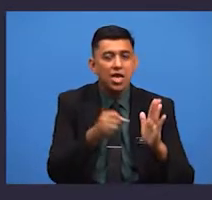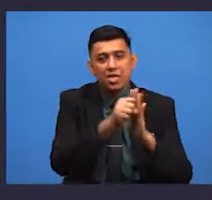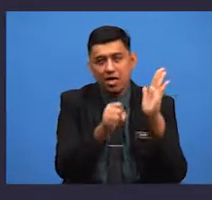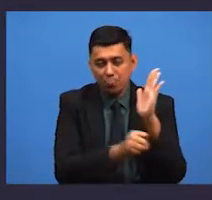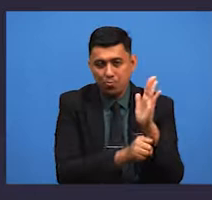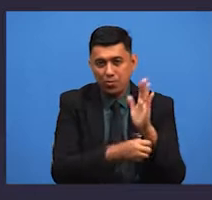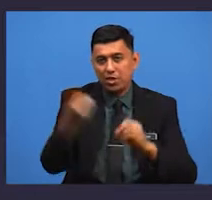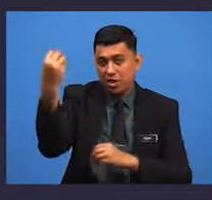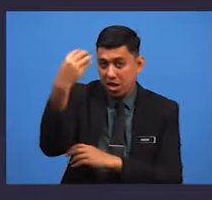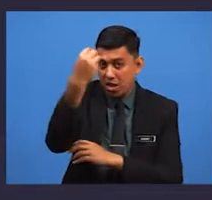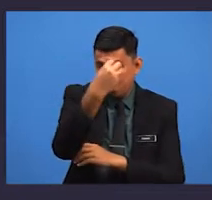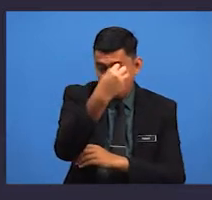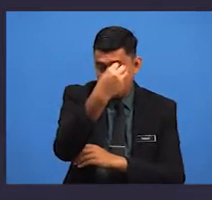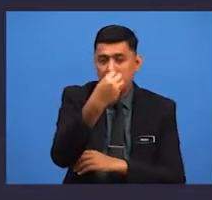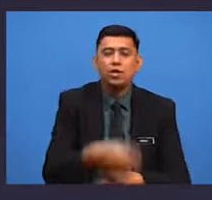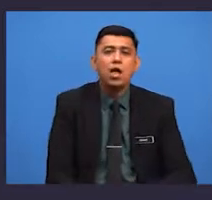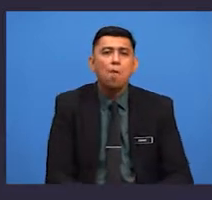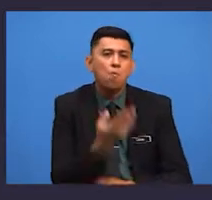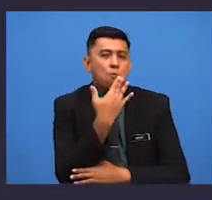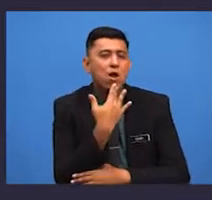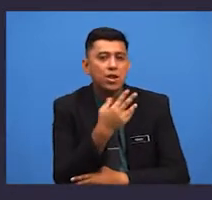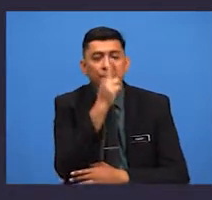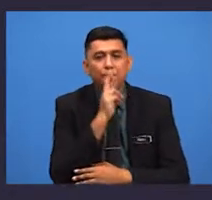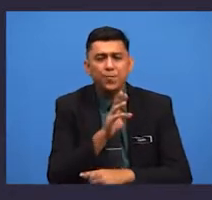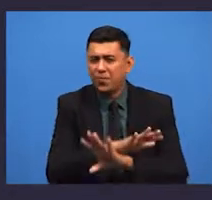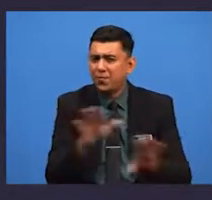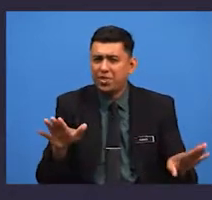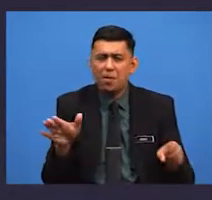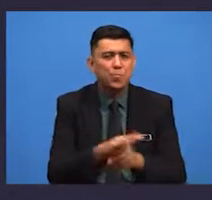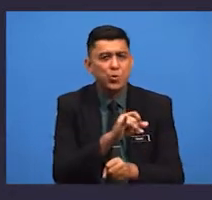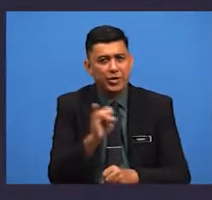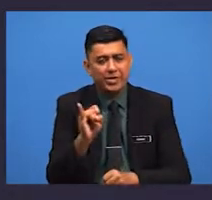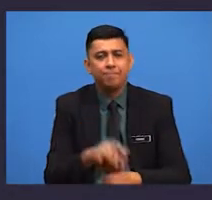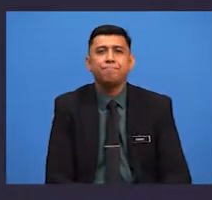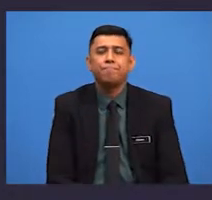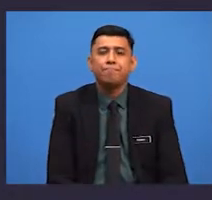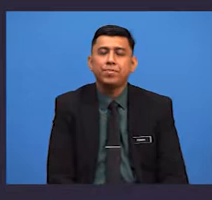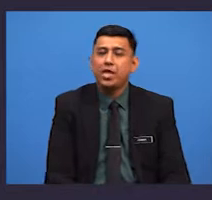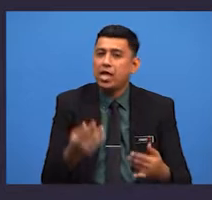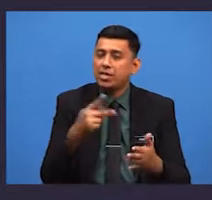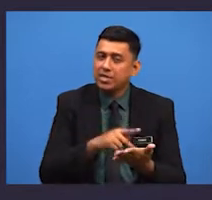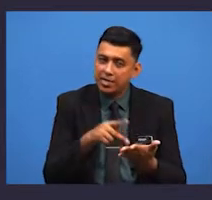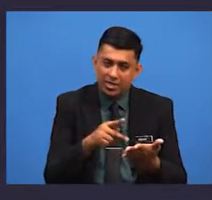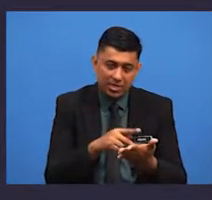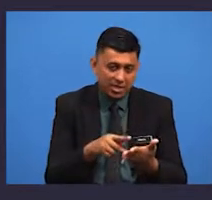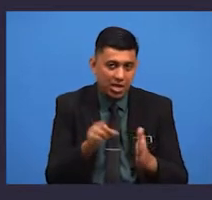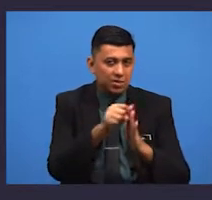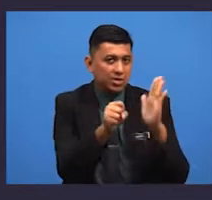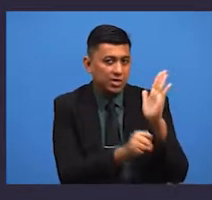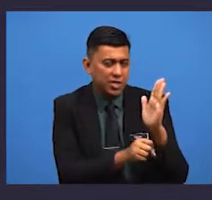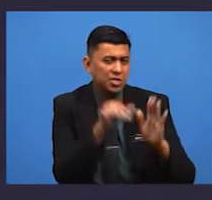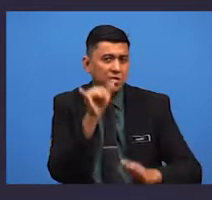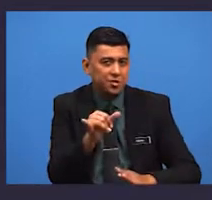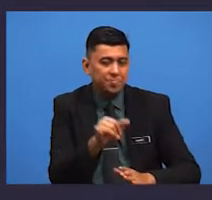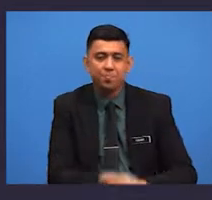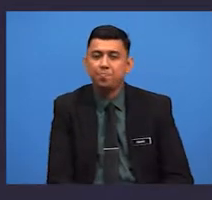selagi syarat lampu isyarat berwarna merah tidak dipenuhi. Sekiranya